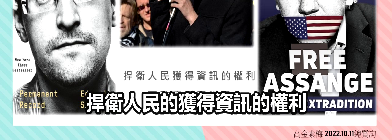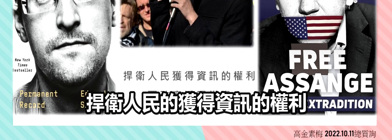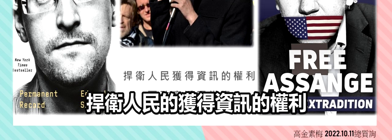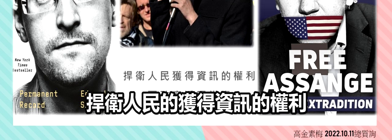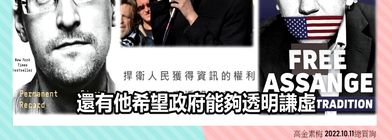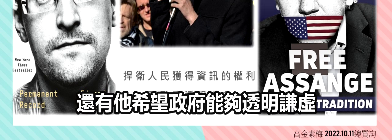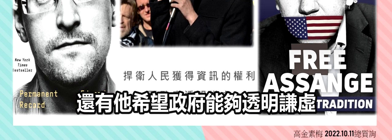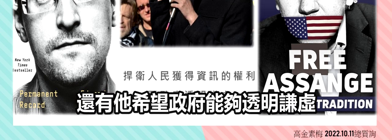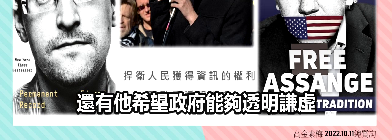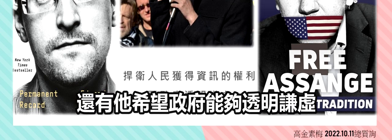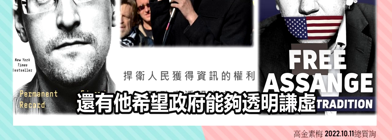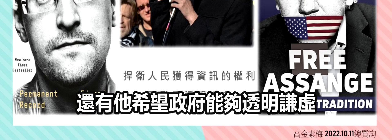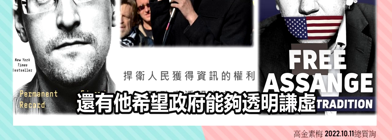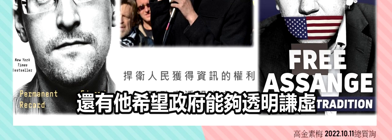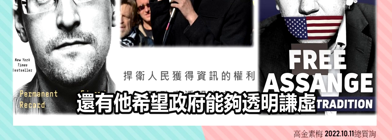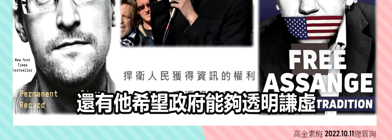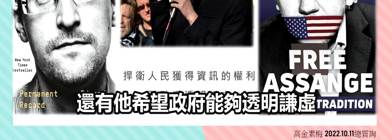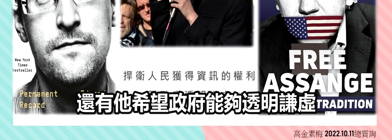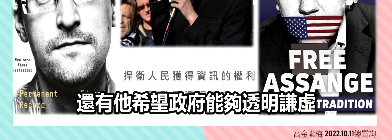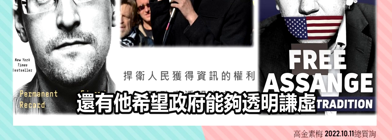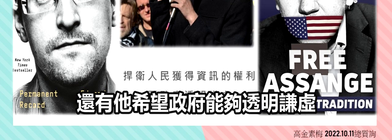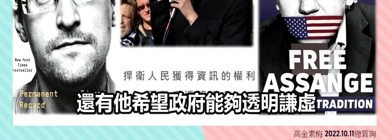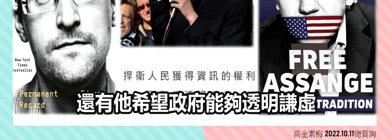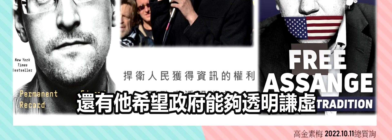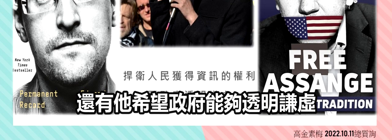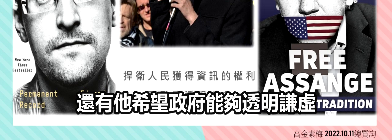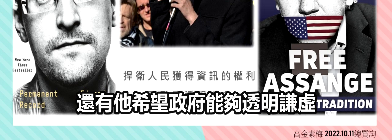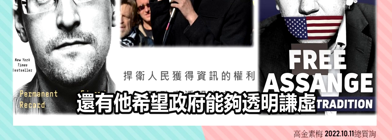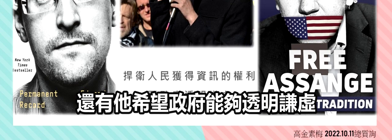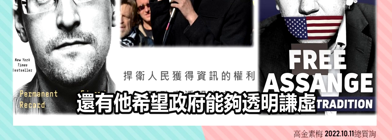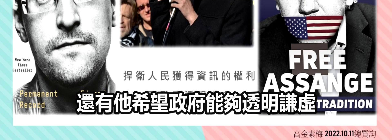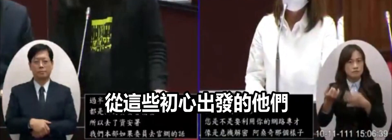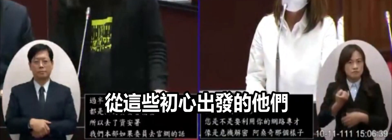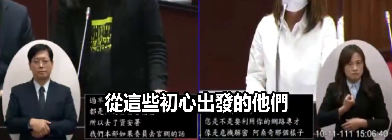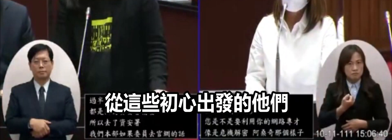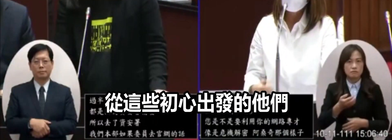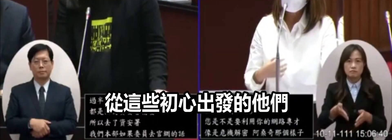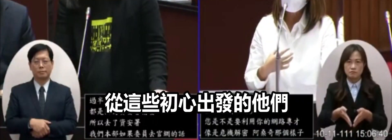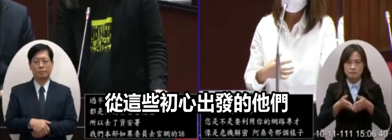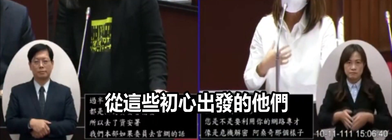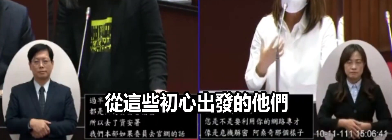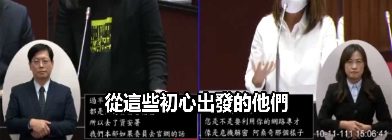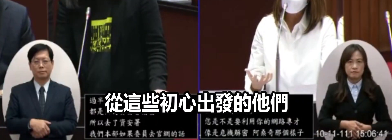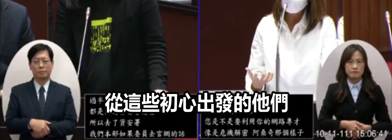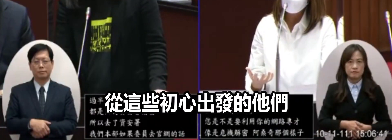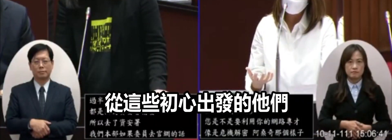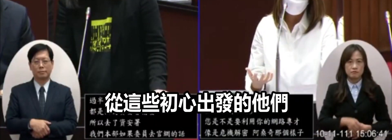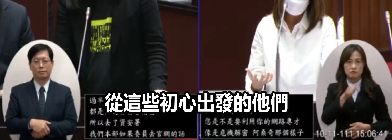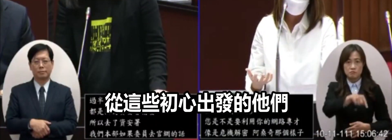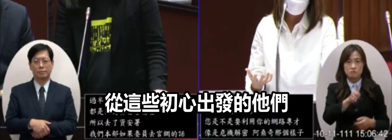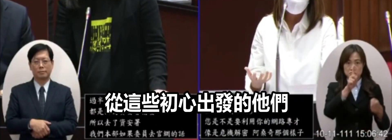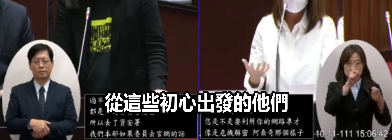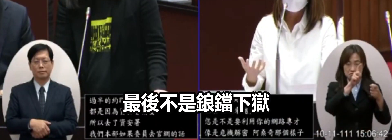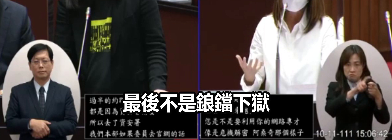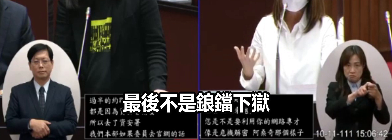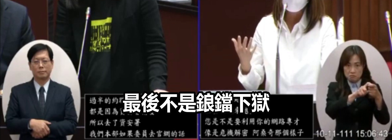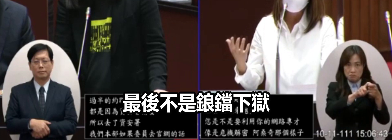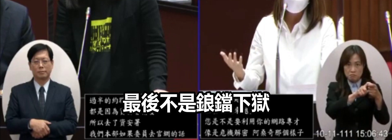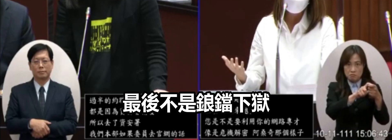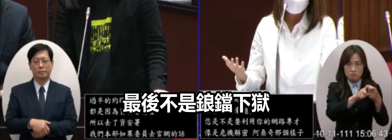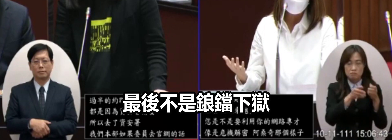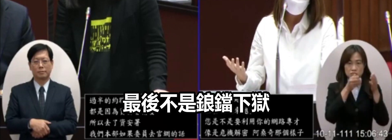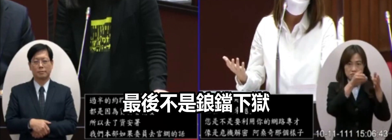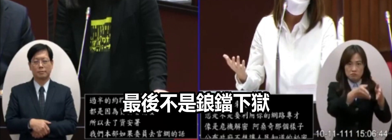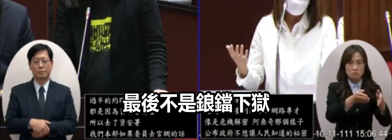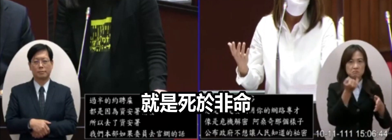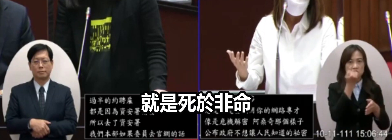的权利，还有他希望政府能够透明、谦虚。从这些初心出发的他们呢，最后不是锒